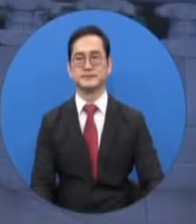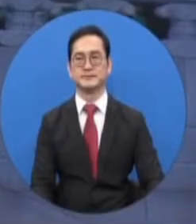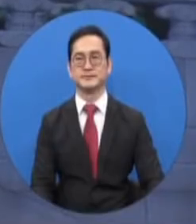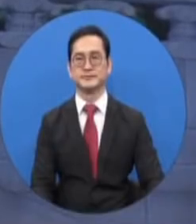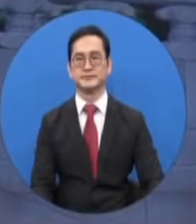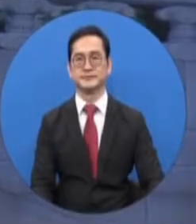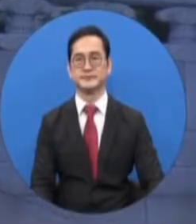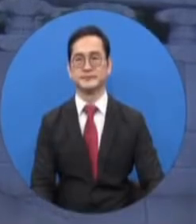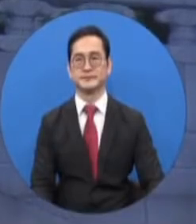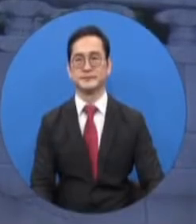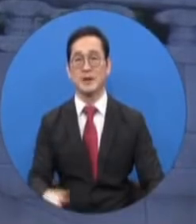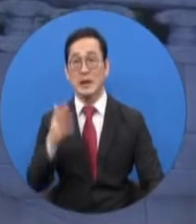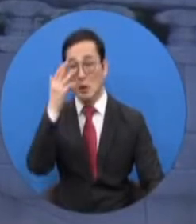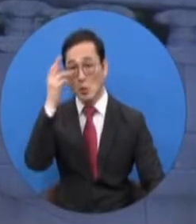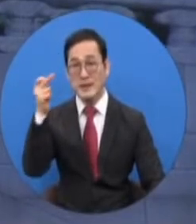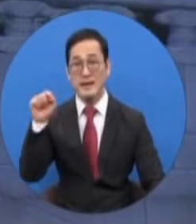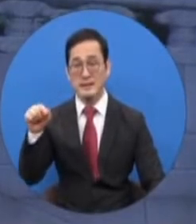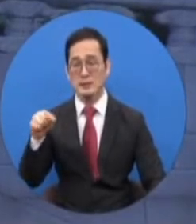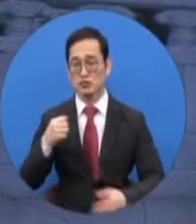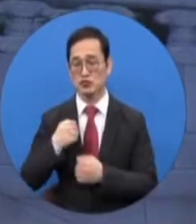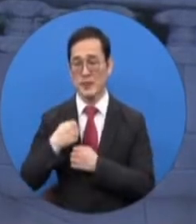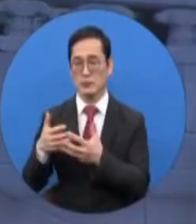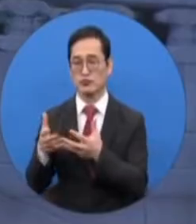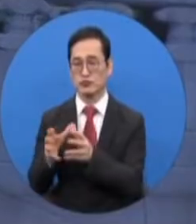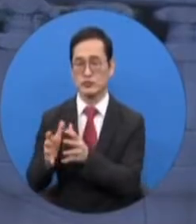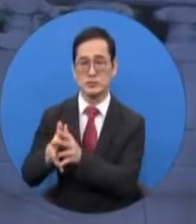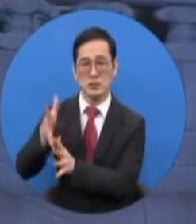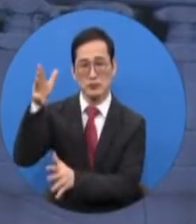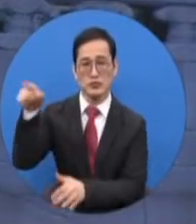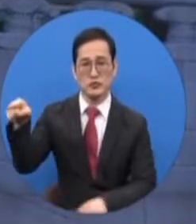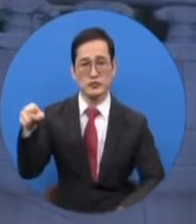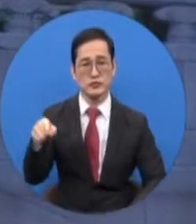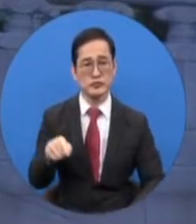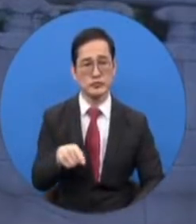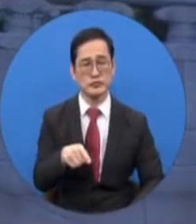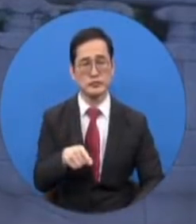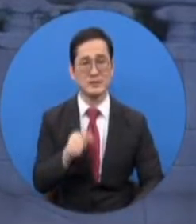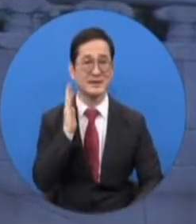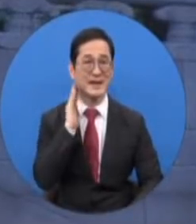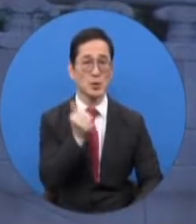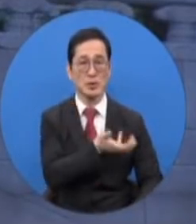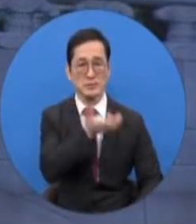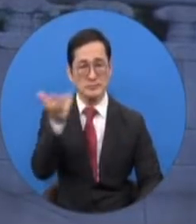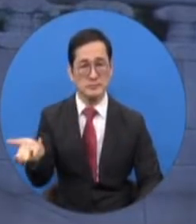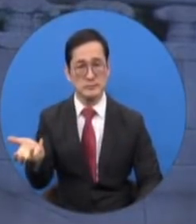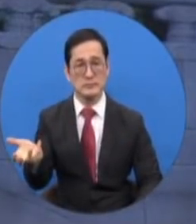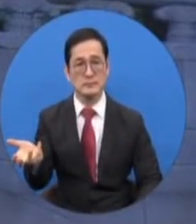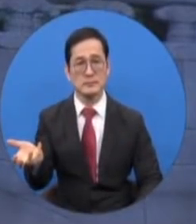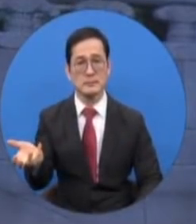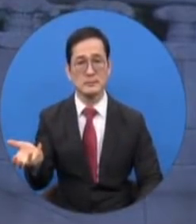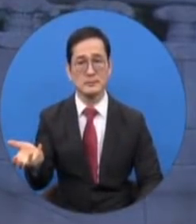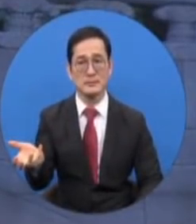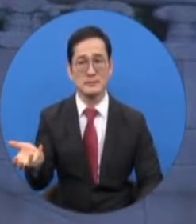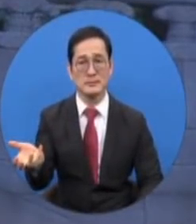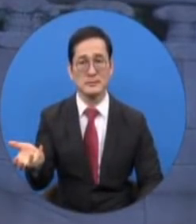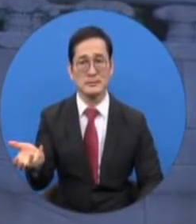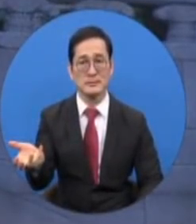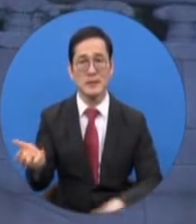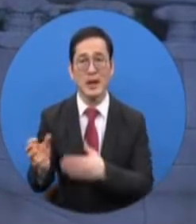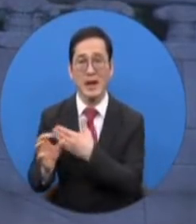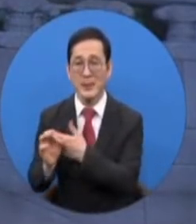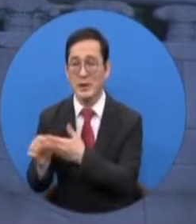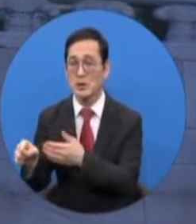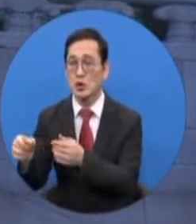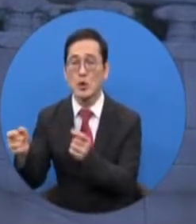정확하게 말하면 삼각지에 있는 국방부 청사로 대통령 집무실이 이전하게 된다면 그 삼각지 국방부 청사 인근에 맛집들이